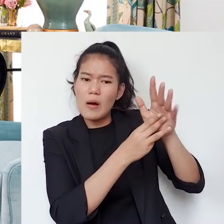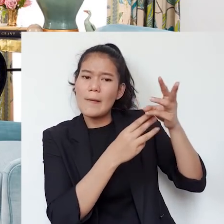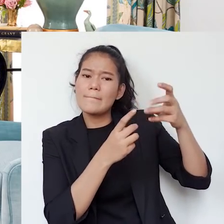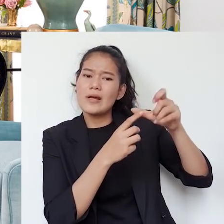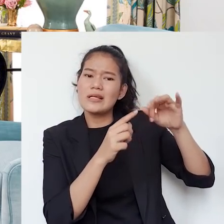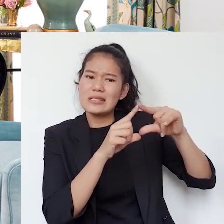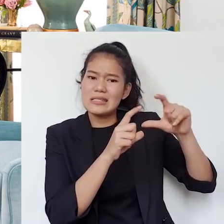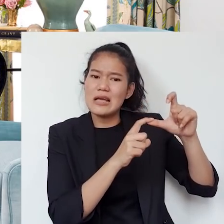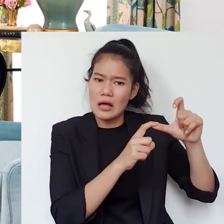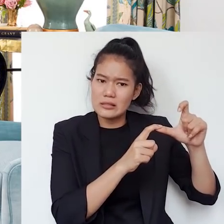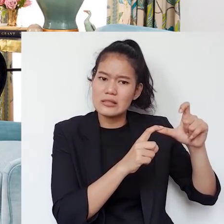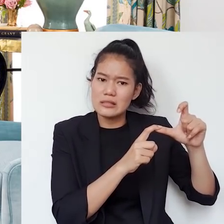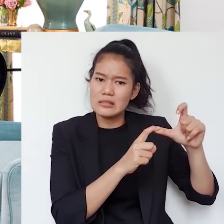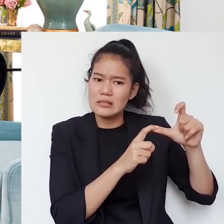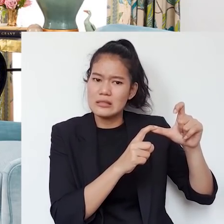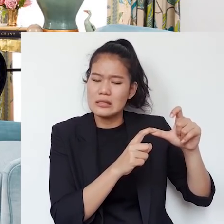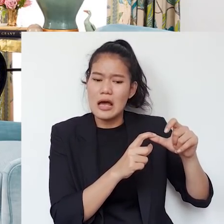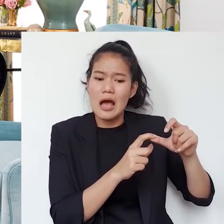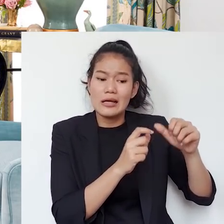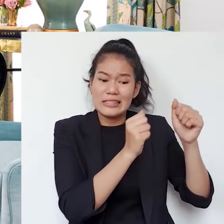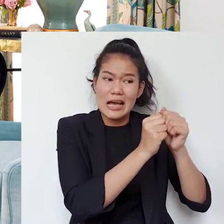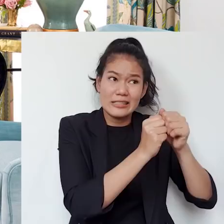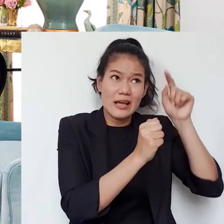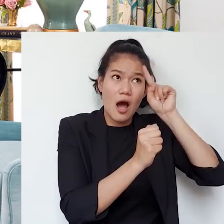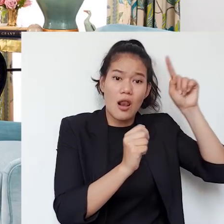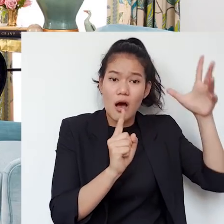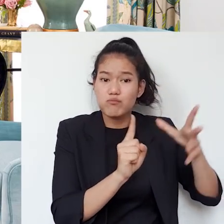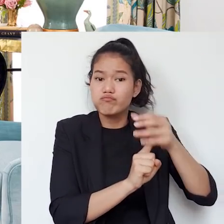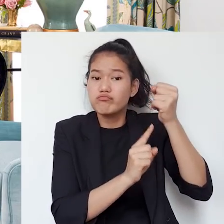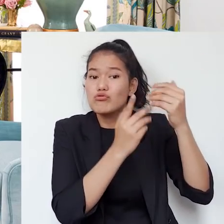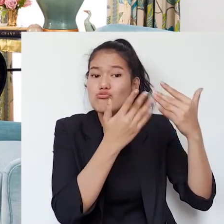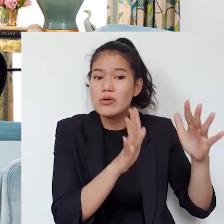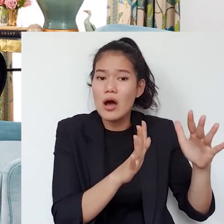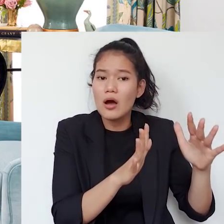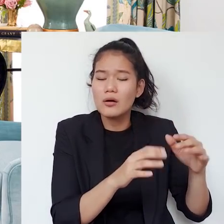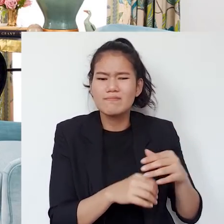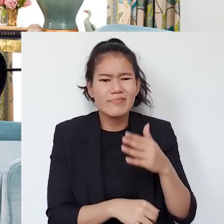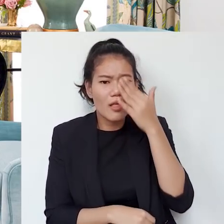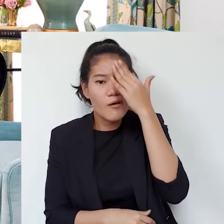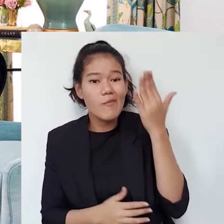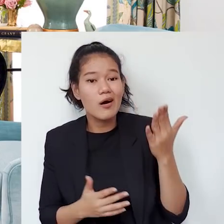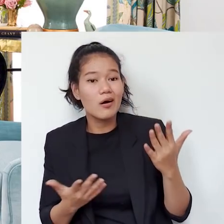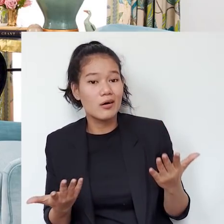dijanjikan Allah dan sekarang sudah digenapi? Kenapa Bapak Ibu?